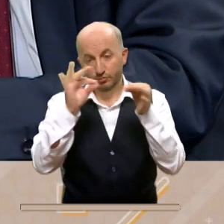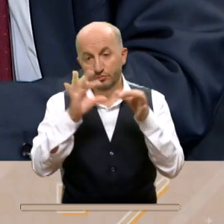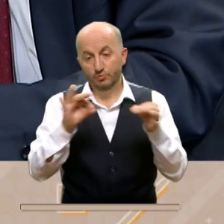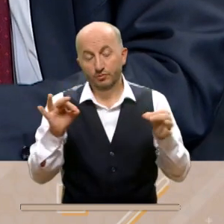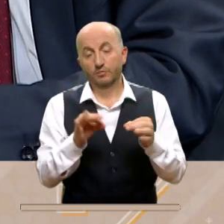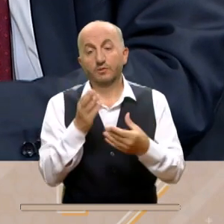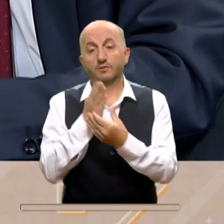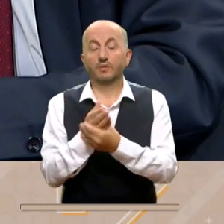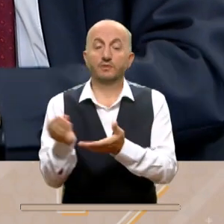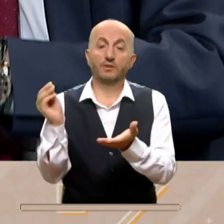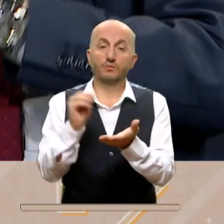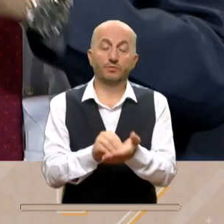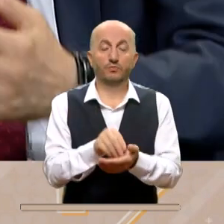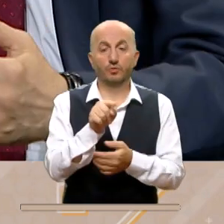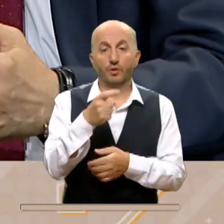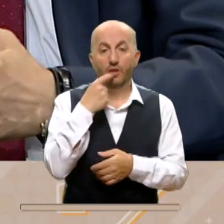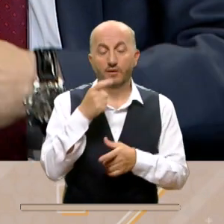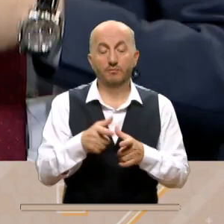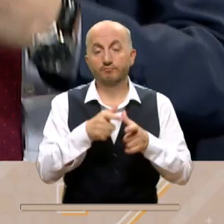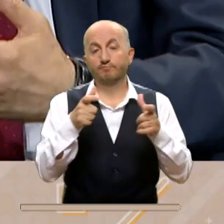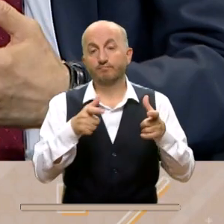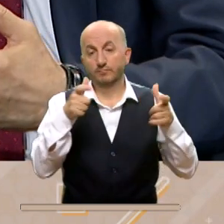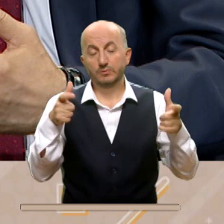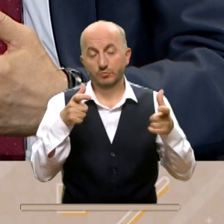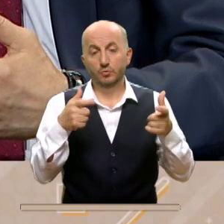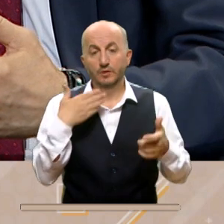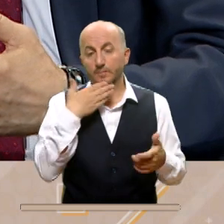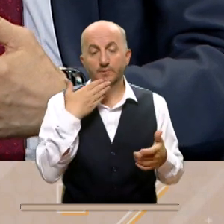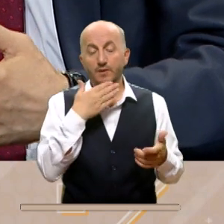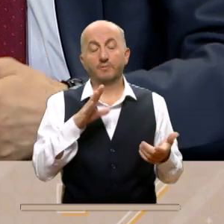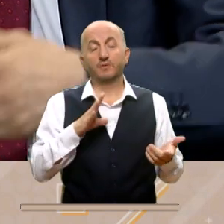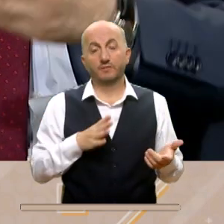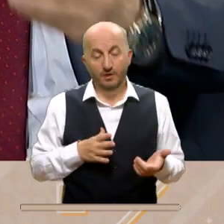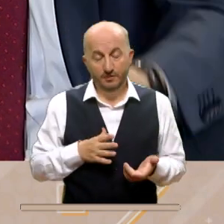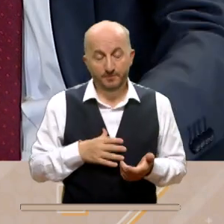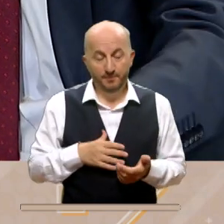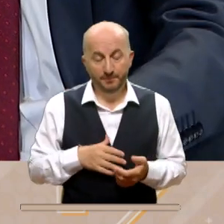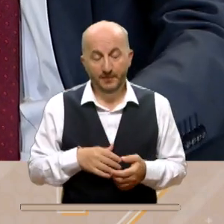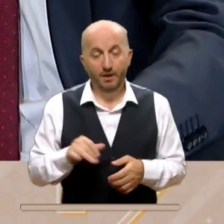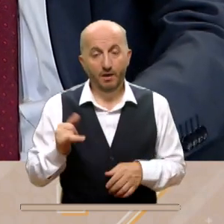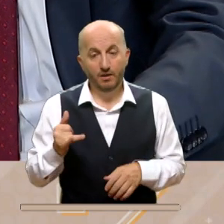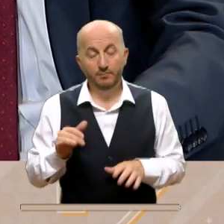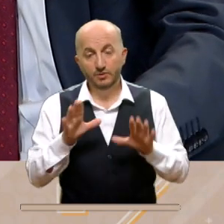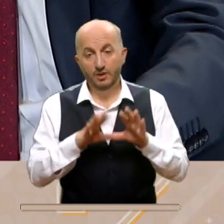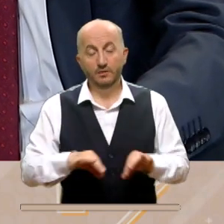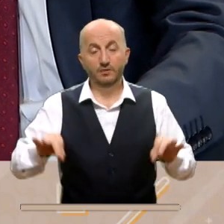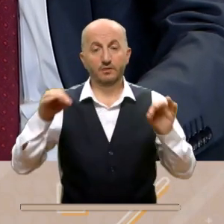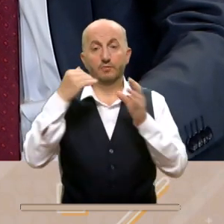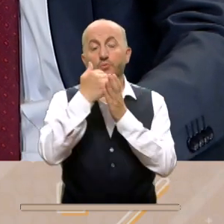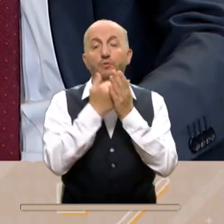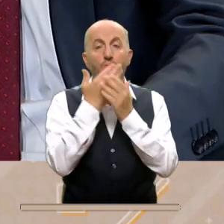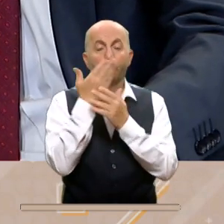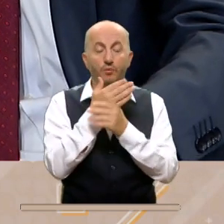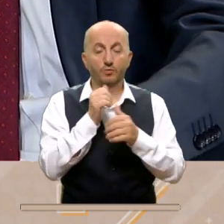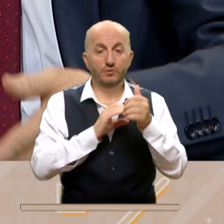dersler konuldu. Ve o dili geliştirdiler. Buna imkanımız var. Biz mesela Arapça hazırlık programı okuyor İlahiyat Fakültesi'nde